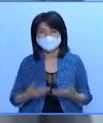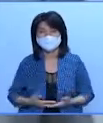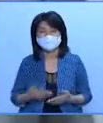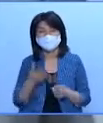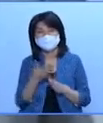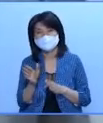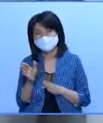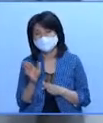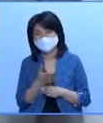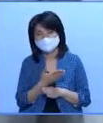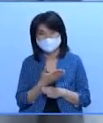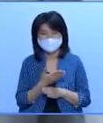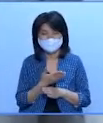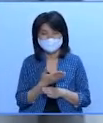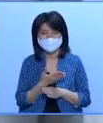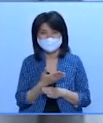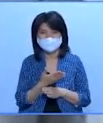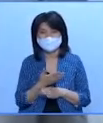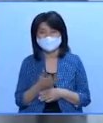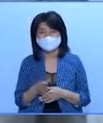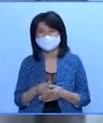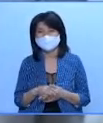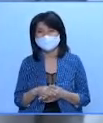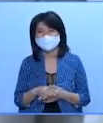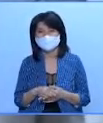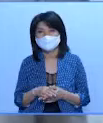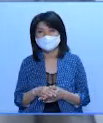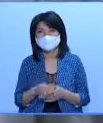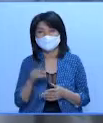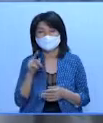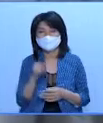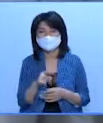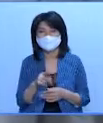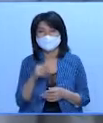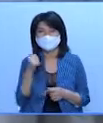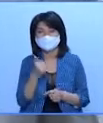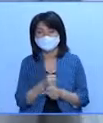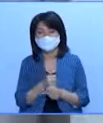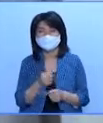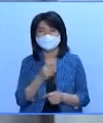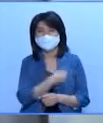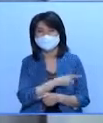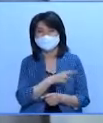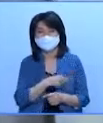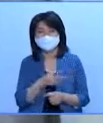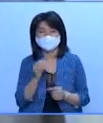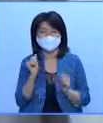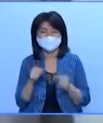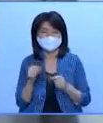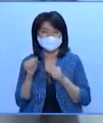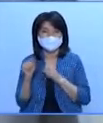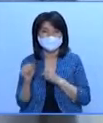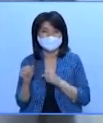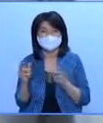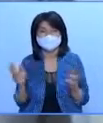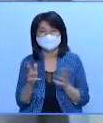Кви ошағына шақыртуға баратын бригада мамандары басқалардан бөлек тұрады. Олар бас санитарлық дәрігердің қаулысына сәйкес қорғаныш құралымен